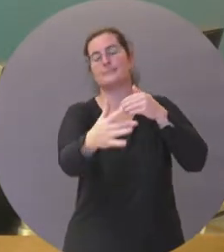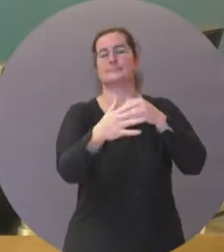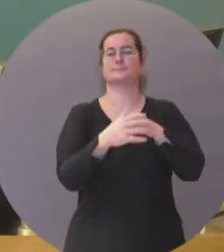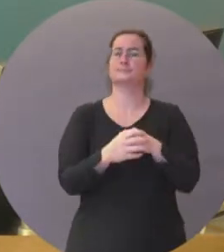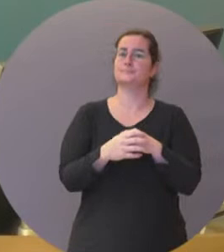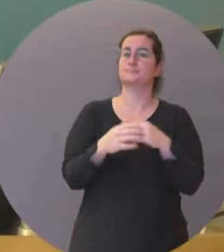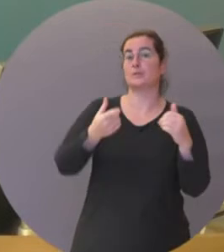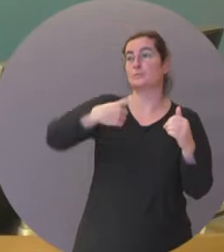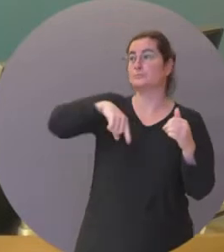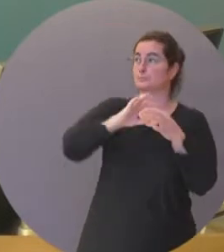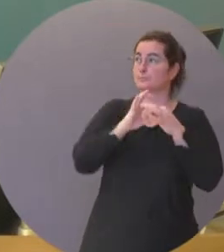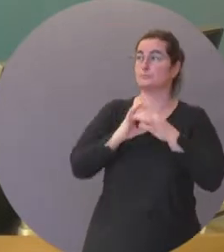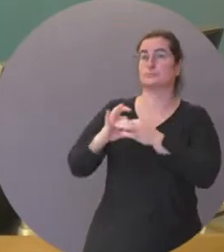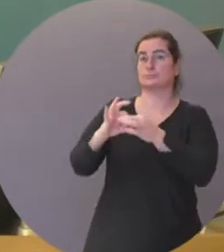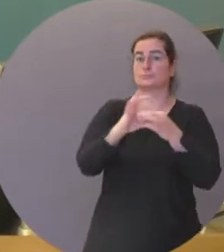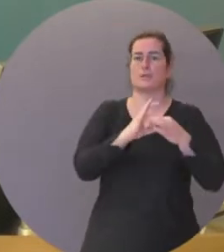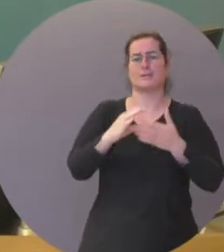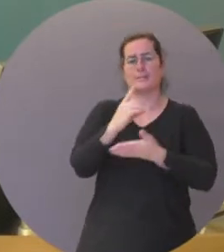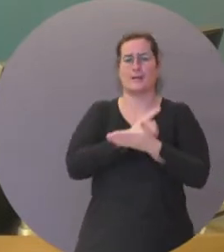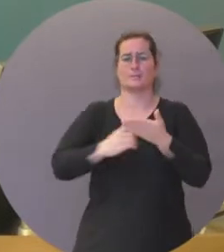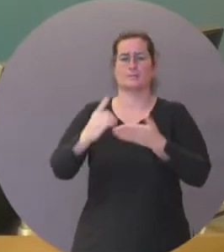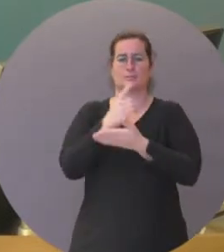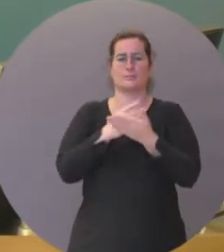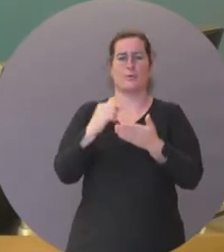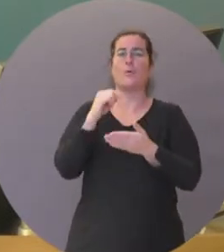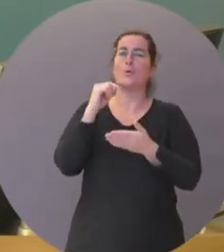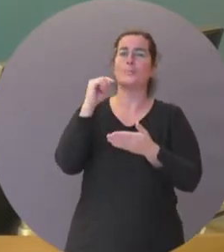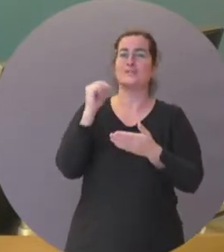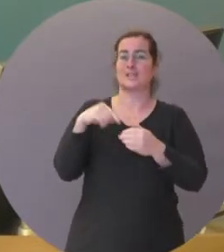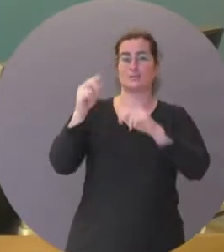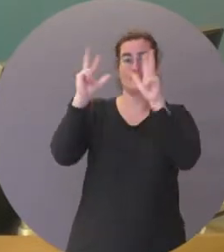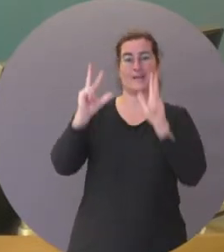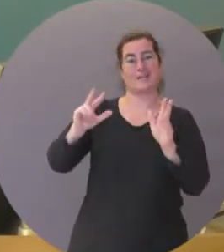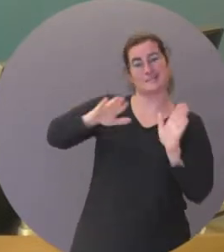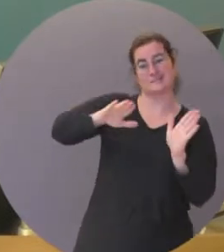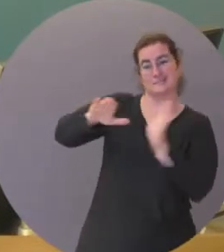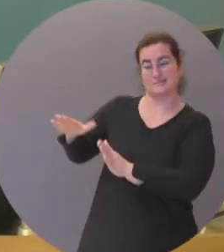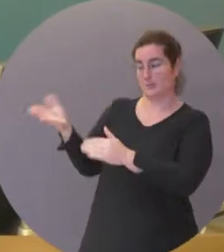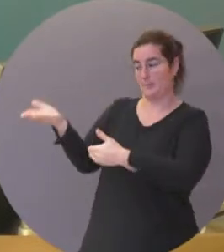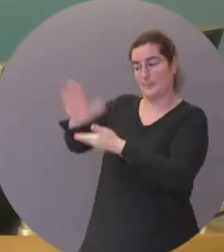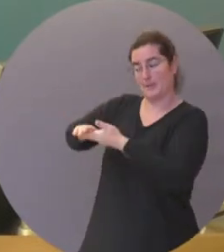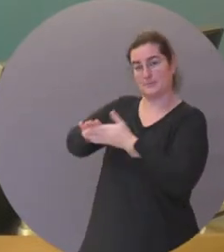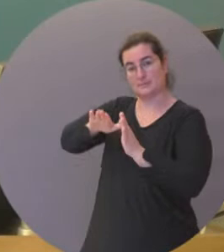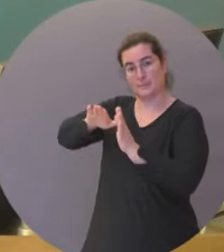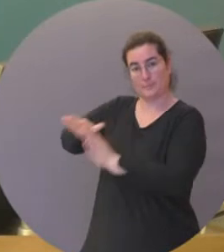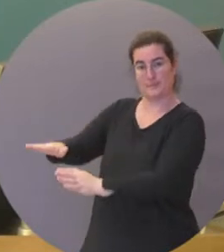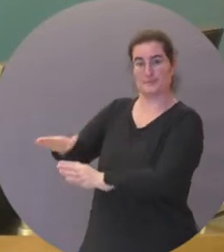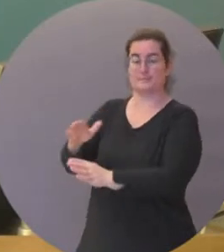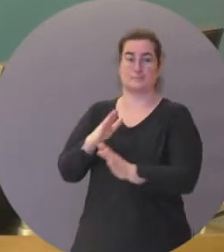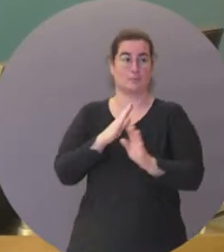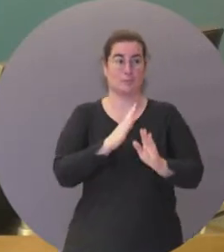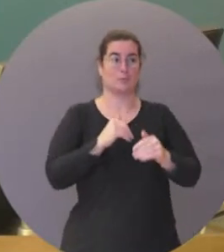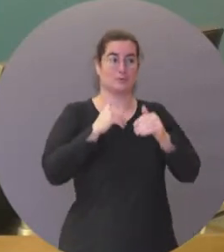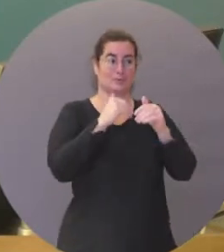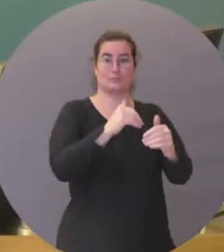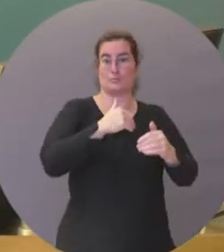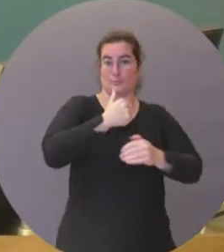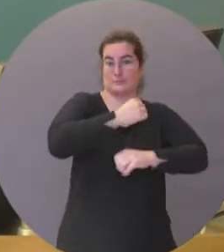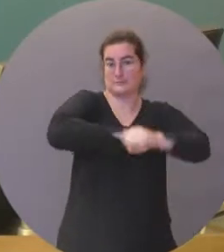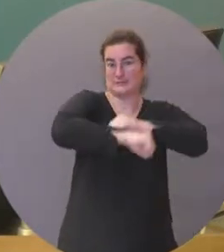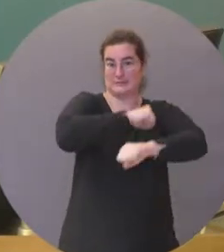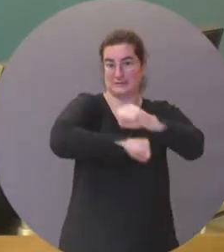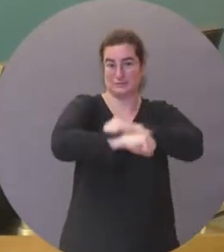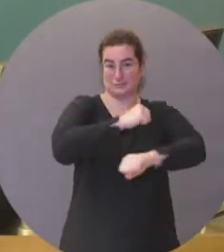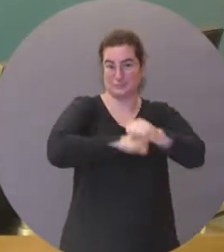fonctionné sans ces outils numériques même les plus basiques je tiens à saluer